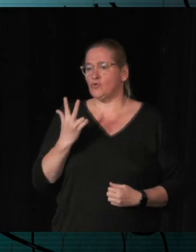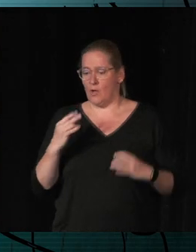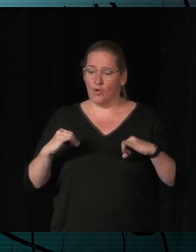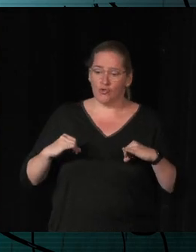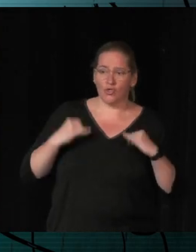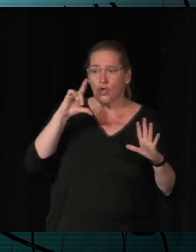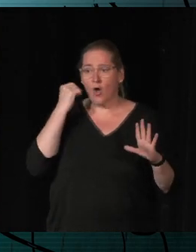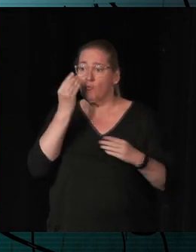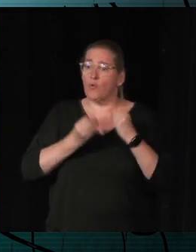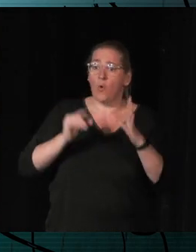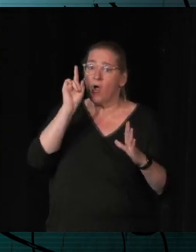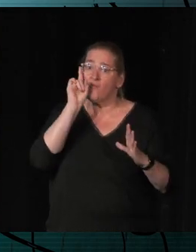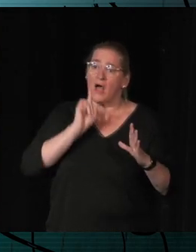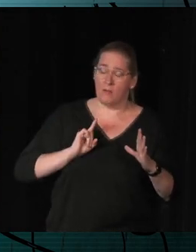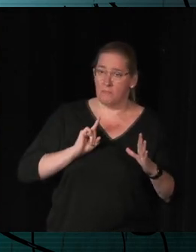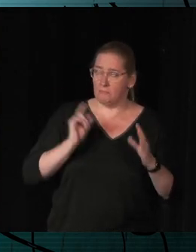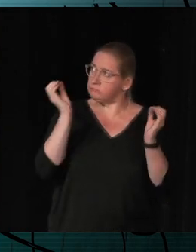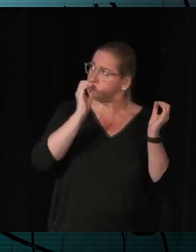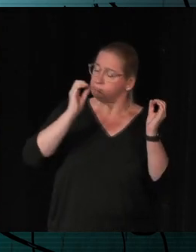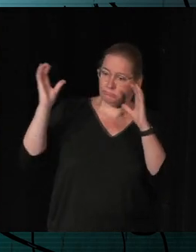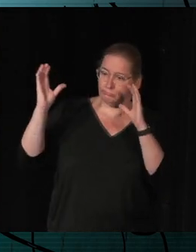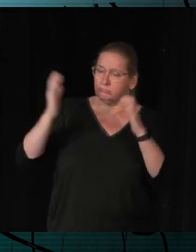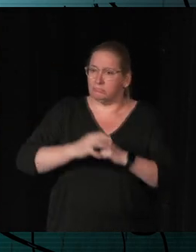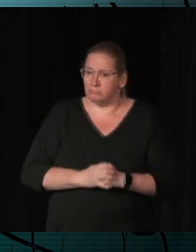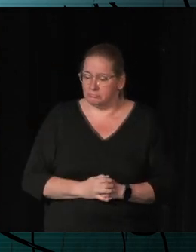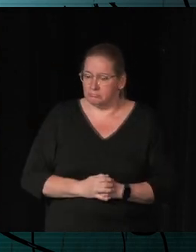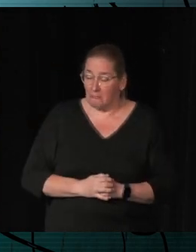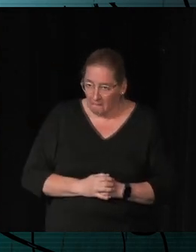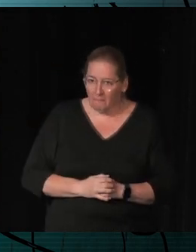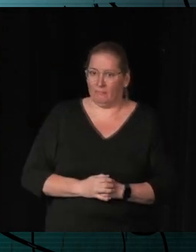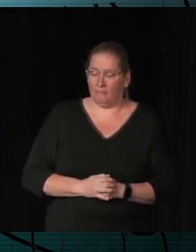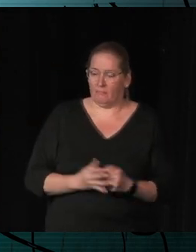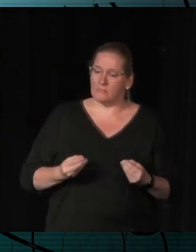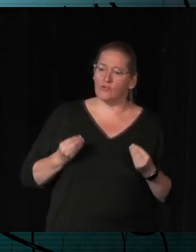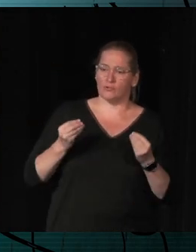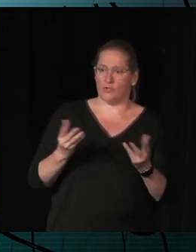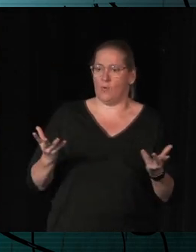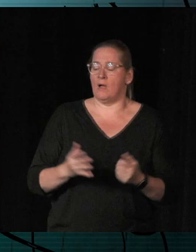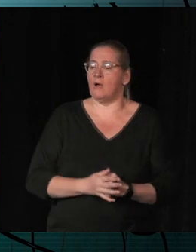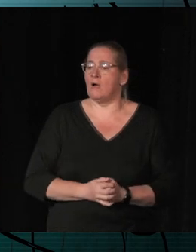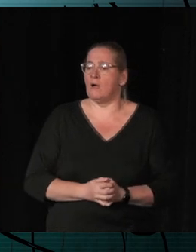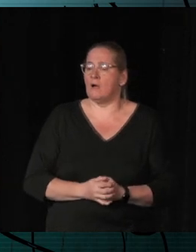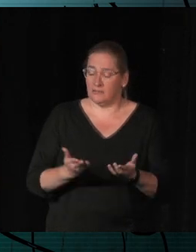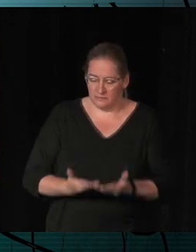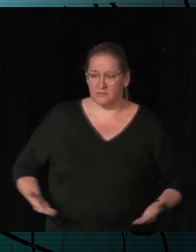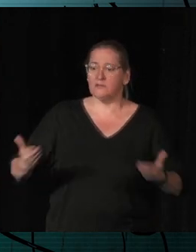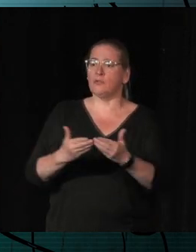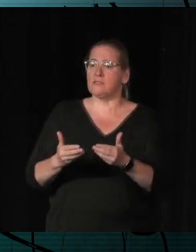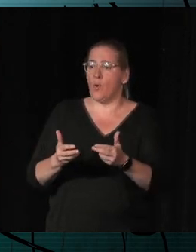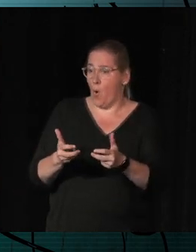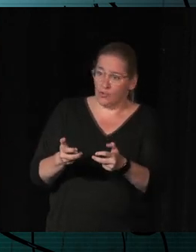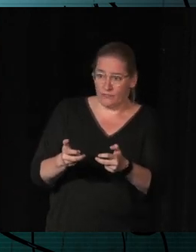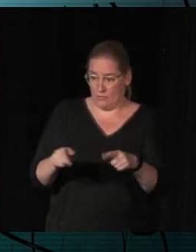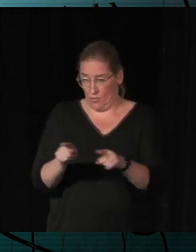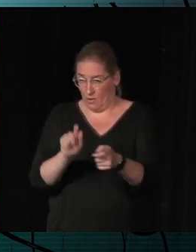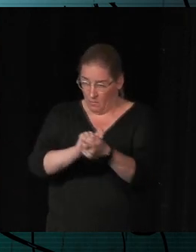femmes aviez la possibilité de n'ayons pas peur des mots de révolutionner un peu le le le l'univers du jeu vidéo quoi c'est-à-dire qu'on